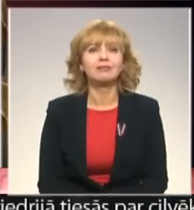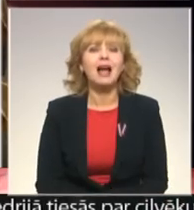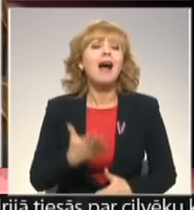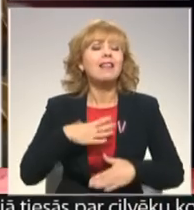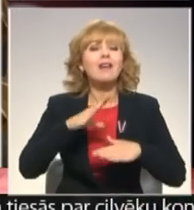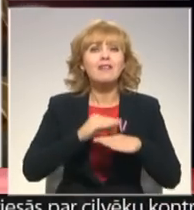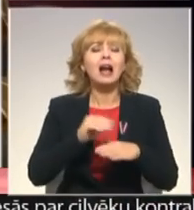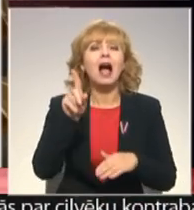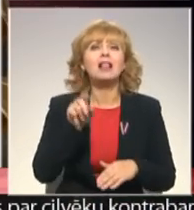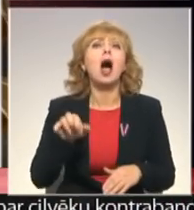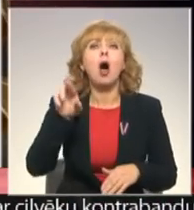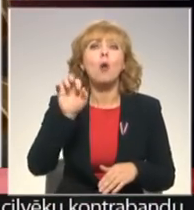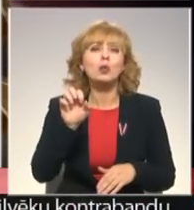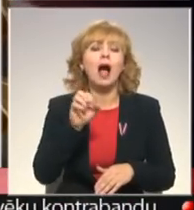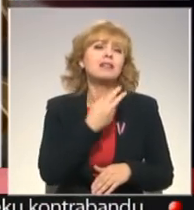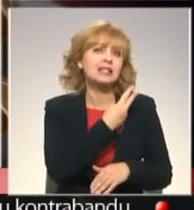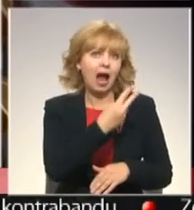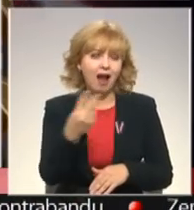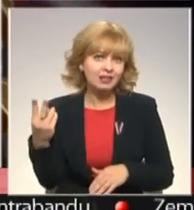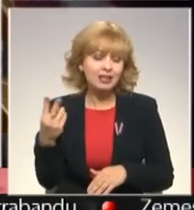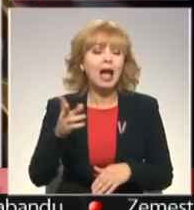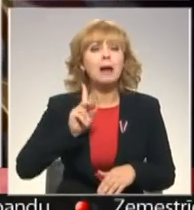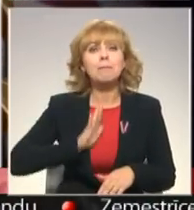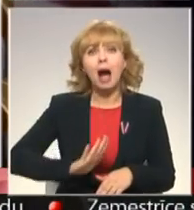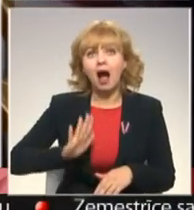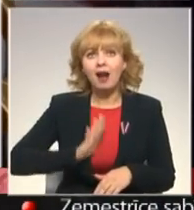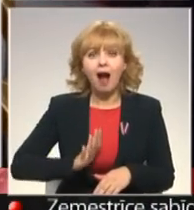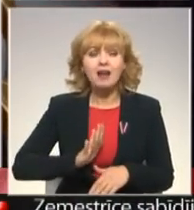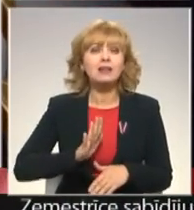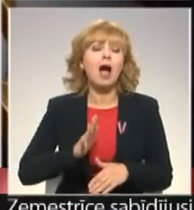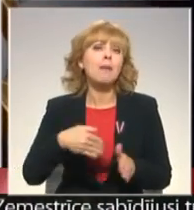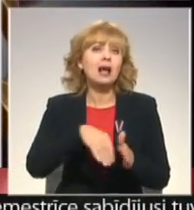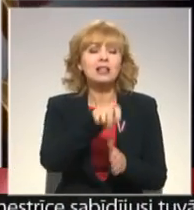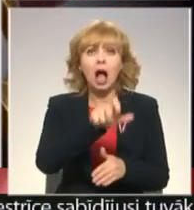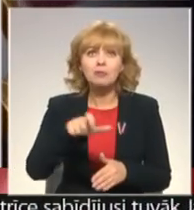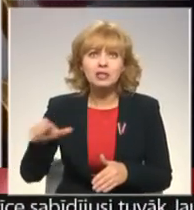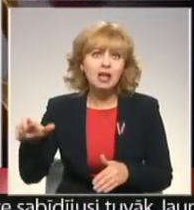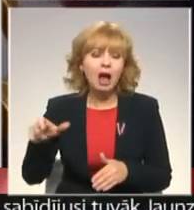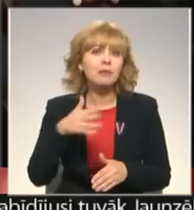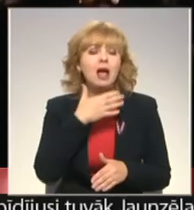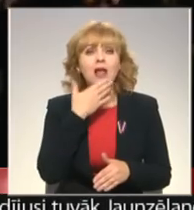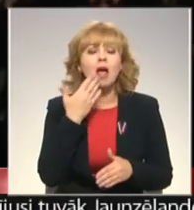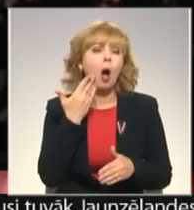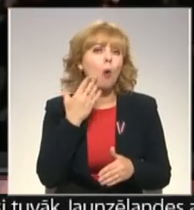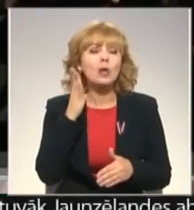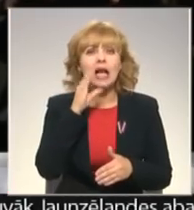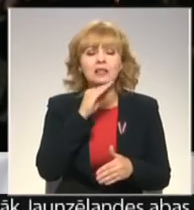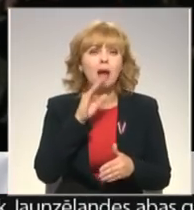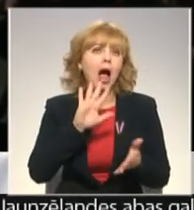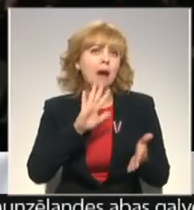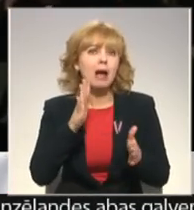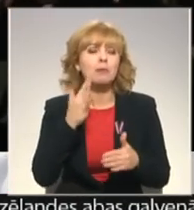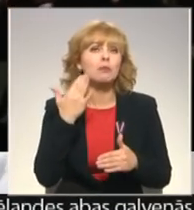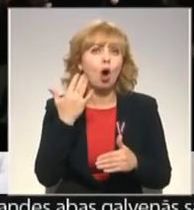labvakar laur labvakar skatītāji jā nu jāsaka pagaidām dalībnieku skaitu vēl galīgi nav iespējams prognozēt jo cilvēki